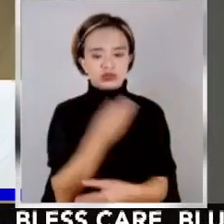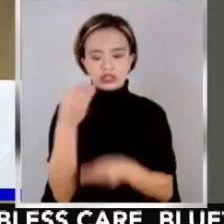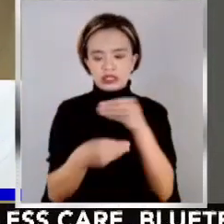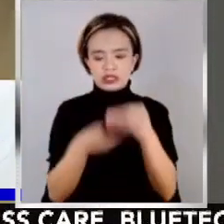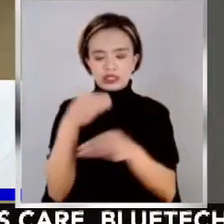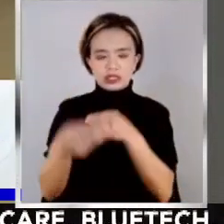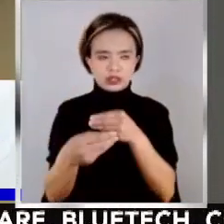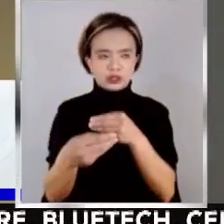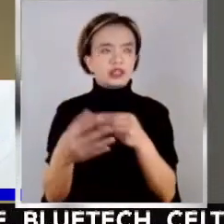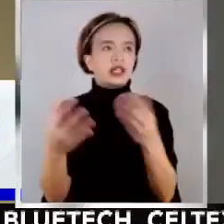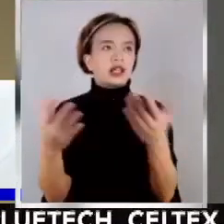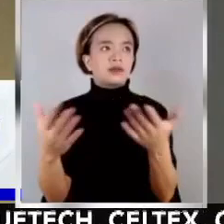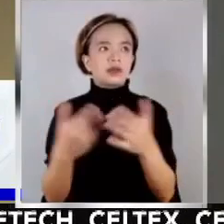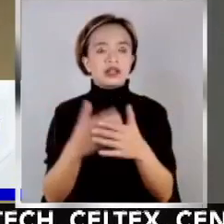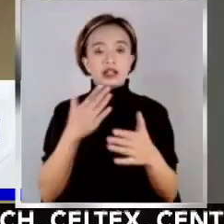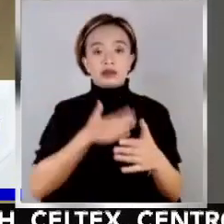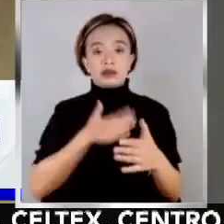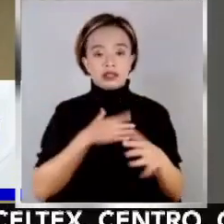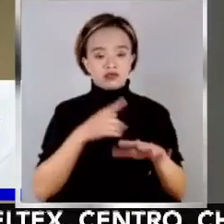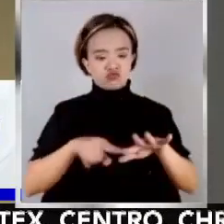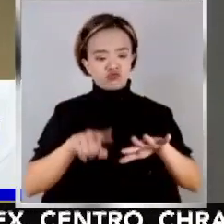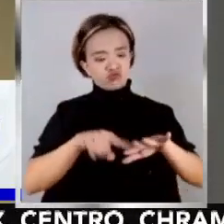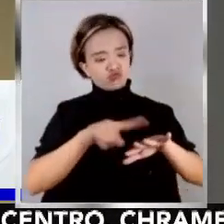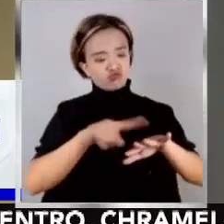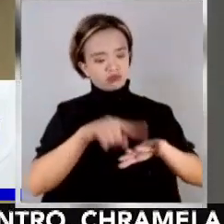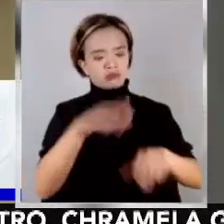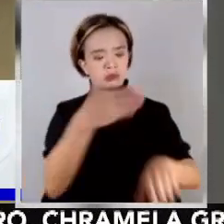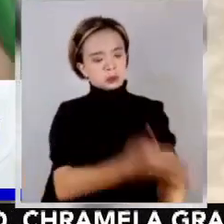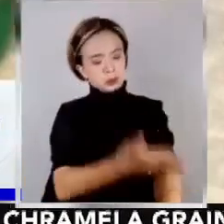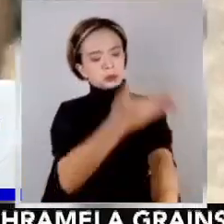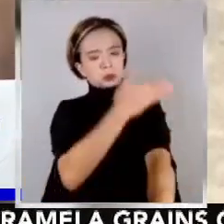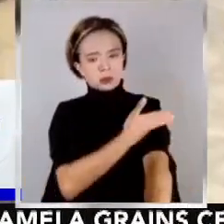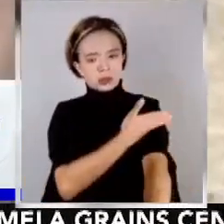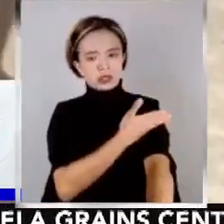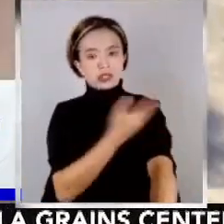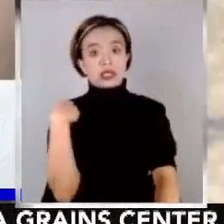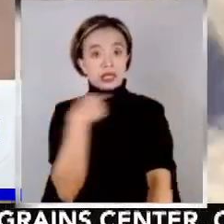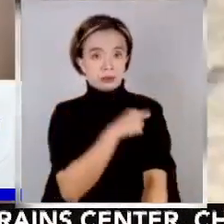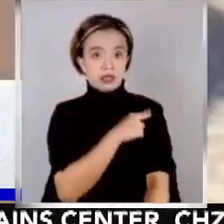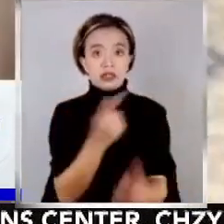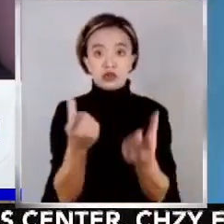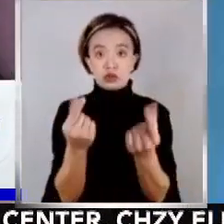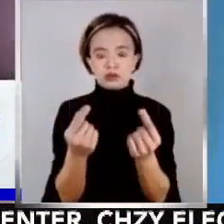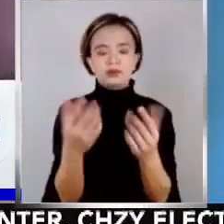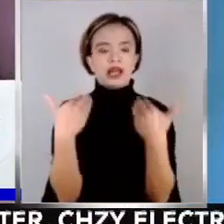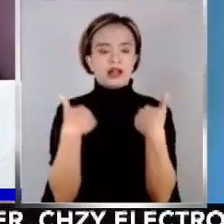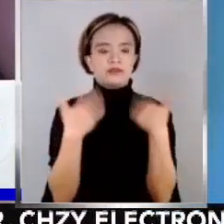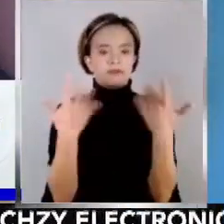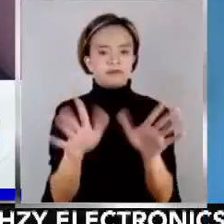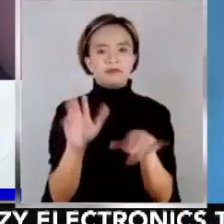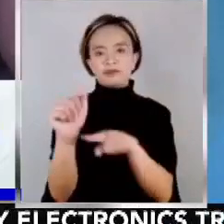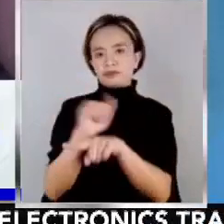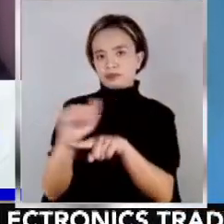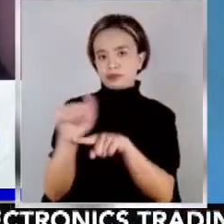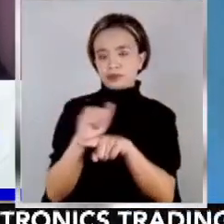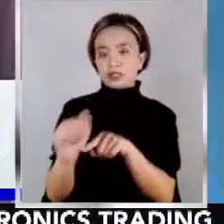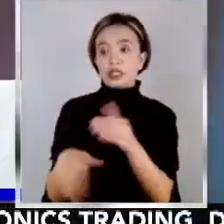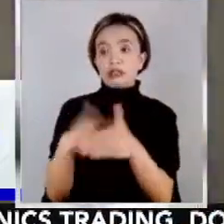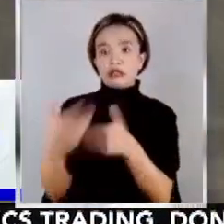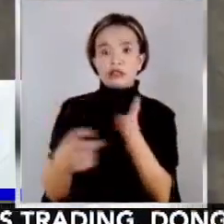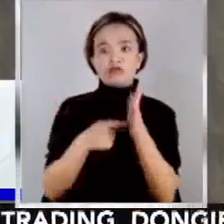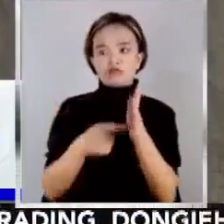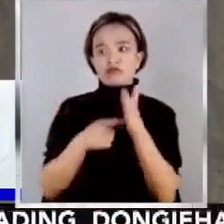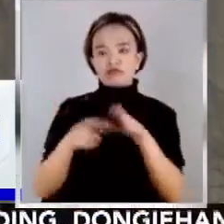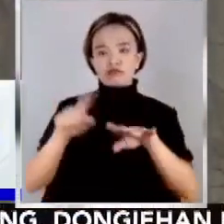pagiging manicurista. So nag-undergo kami ng training. In demand na uli ang mga nail technician, di lang dito kundi sa